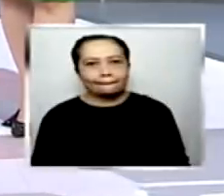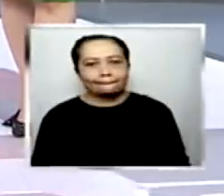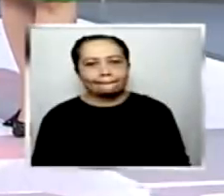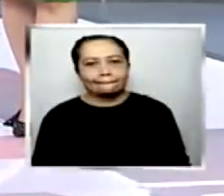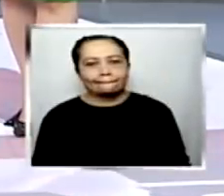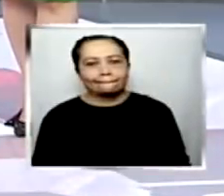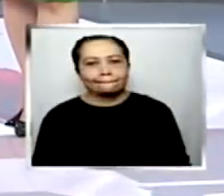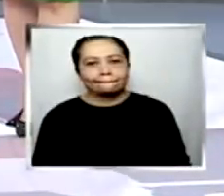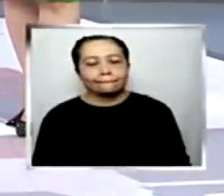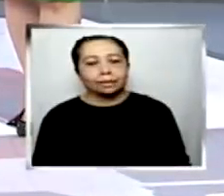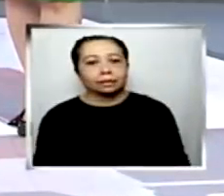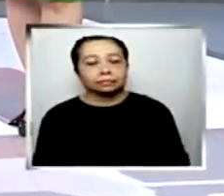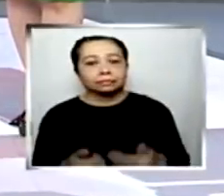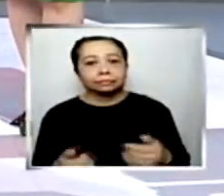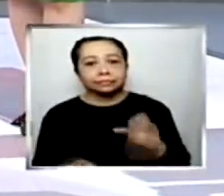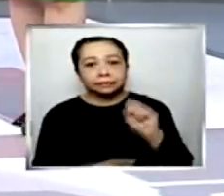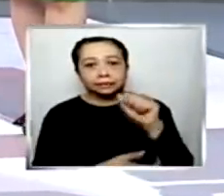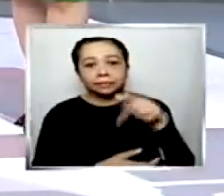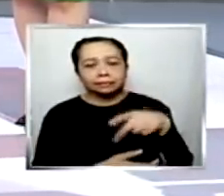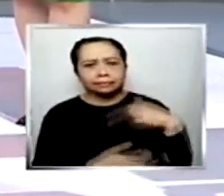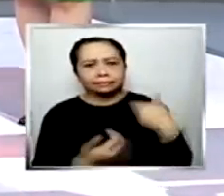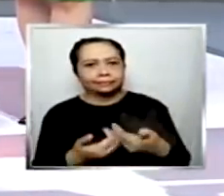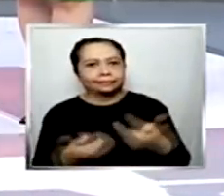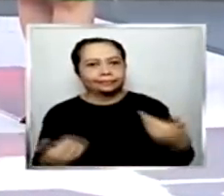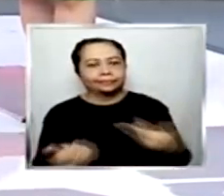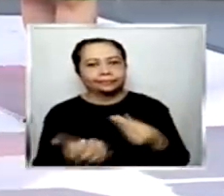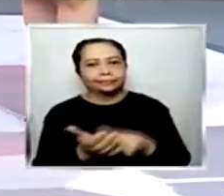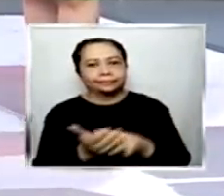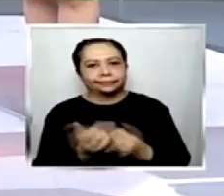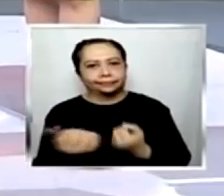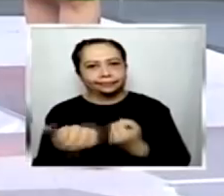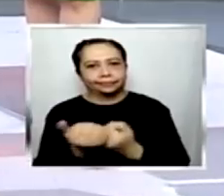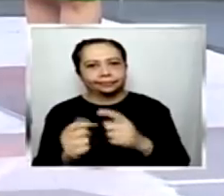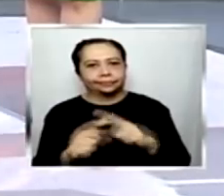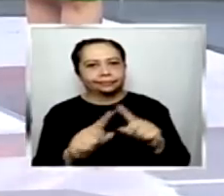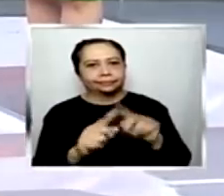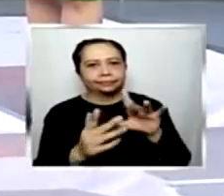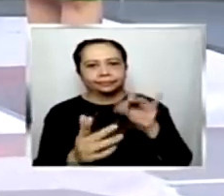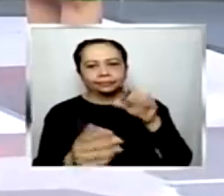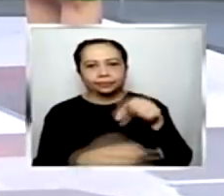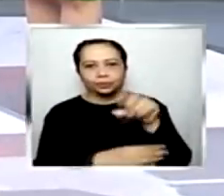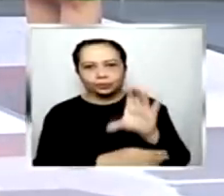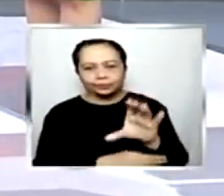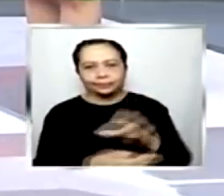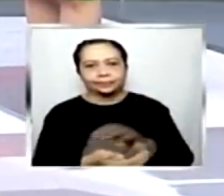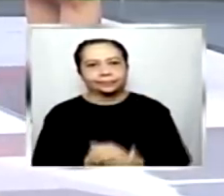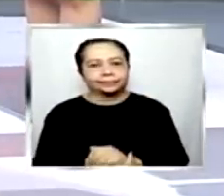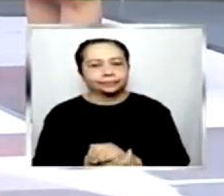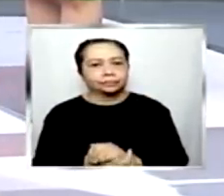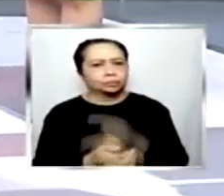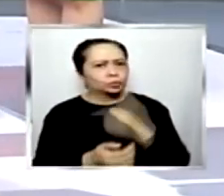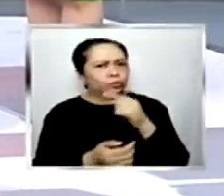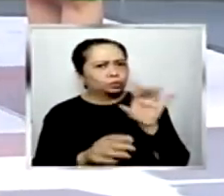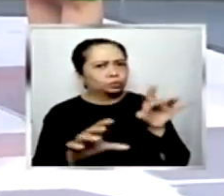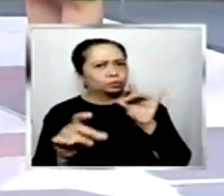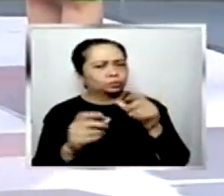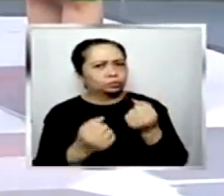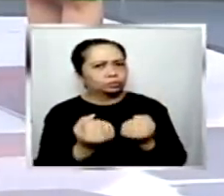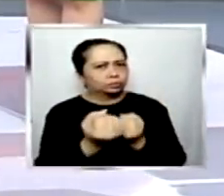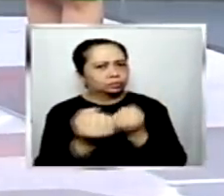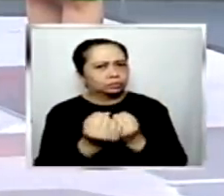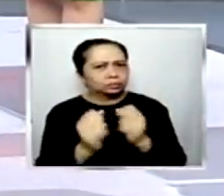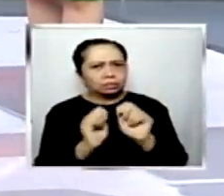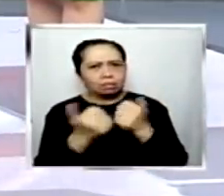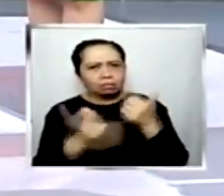Bukod po sa SAP, meron ding hiwalay na tulong pinansyal sa ilang piling taga Quezon City. Kung sino-sino ang mabibigyan at kung paano ito